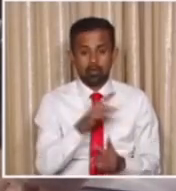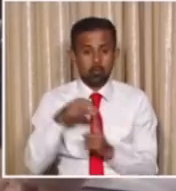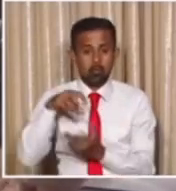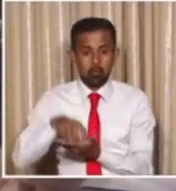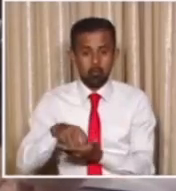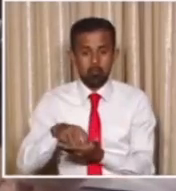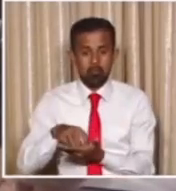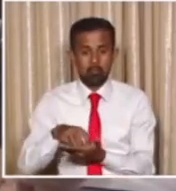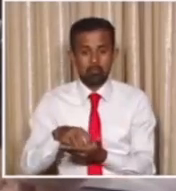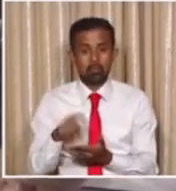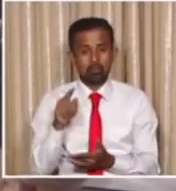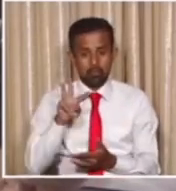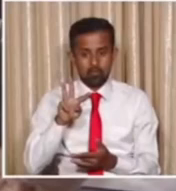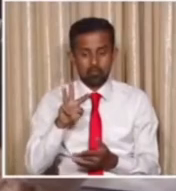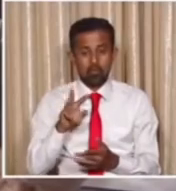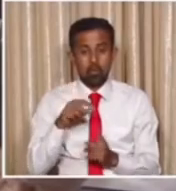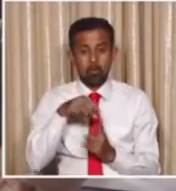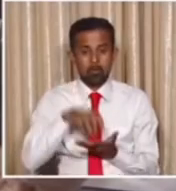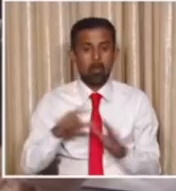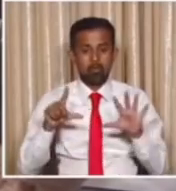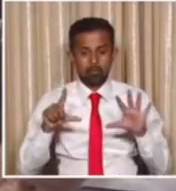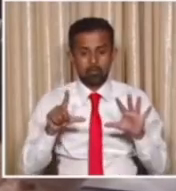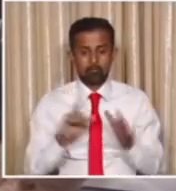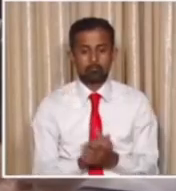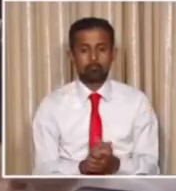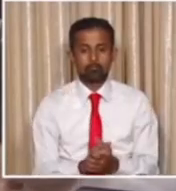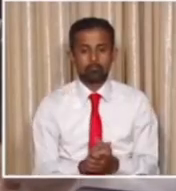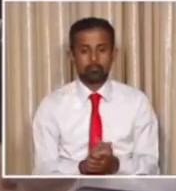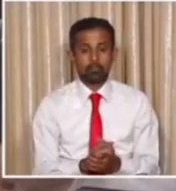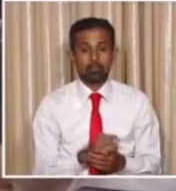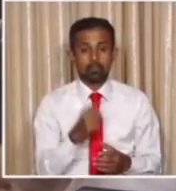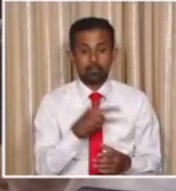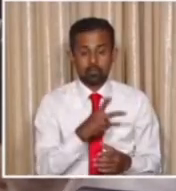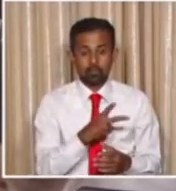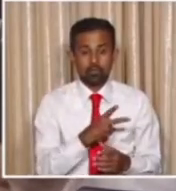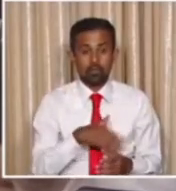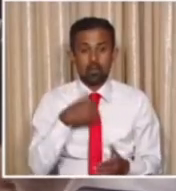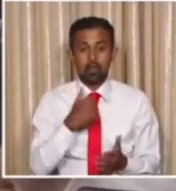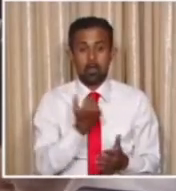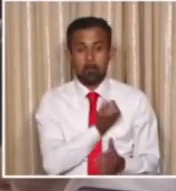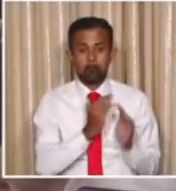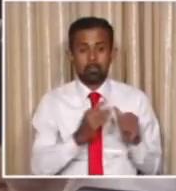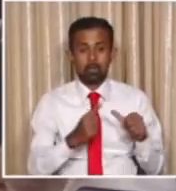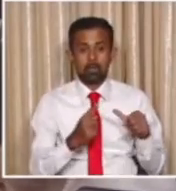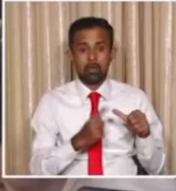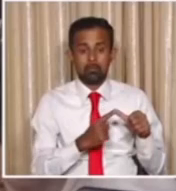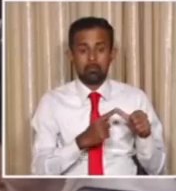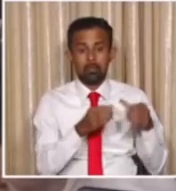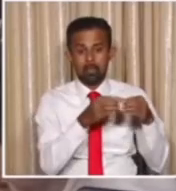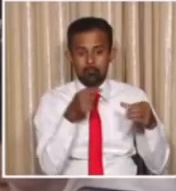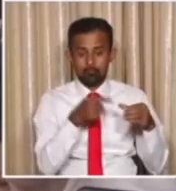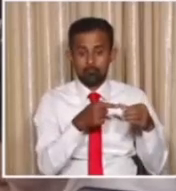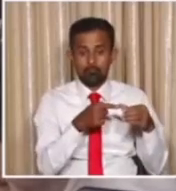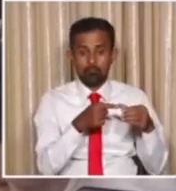එකේ 13යි, ප්‍රොවින්ෂල් එකේ 7යි. සෙකන්ඩරි කියා බේස් හොස්පිටල් ටයිප් ඒ